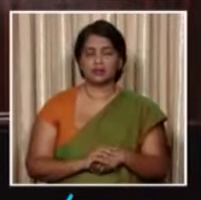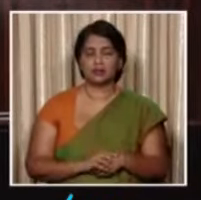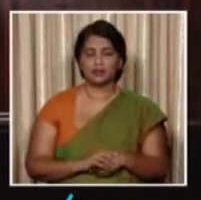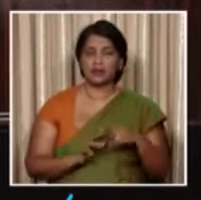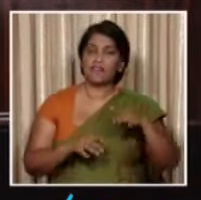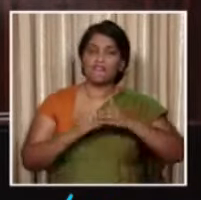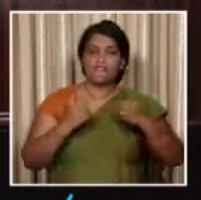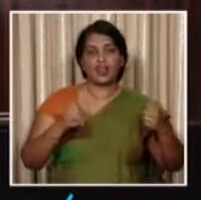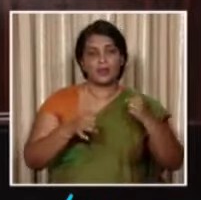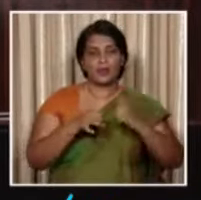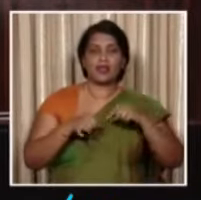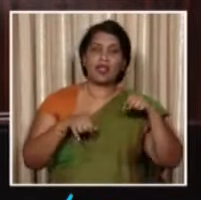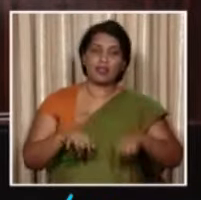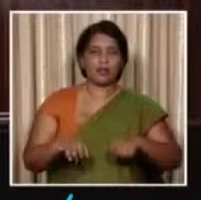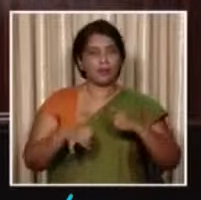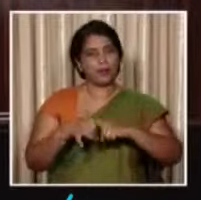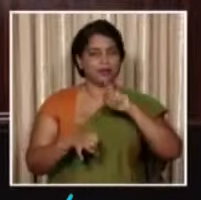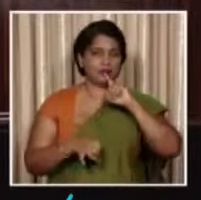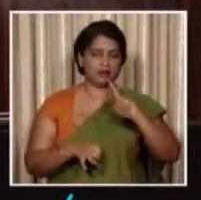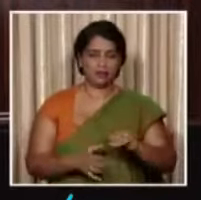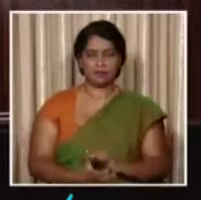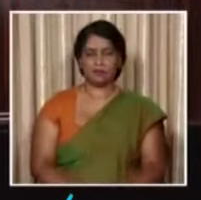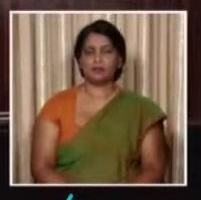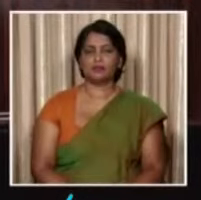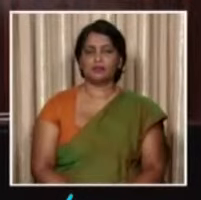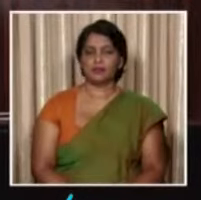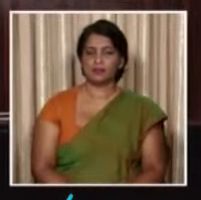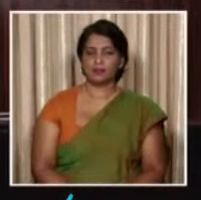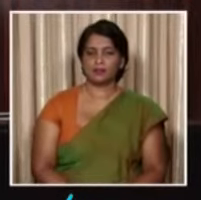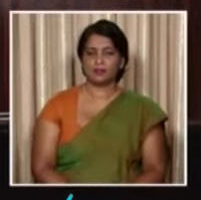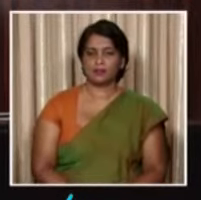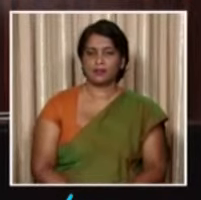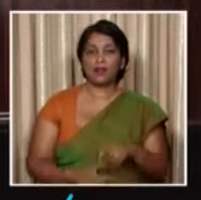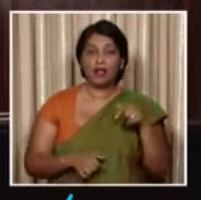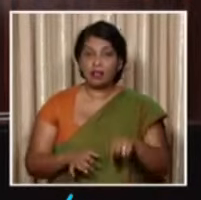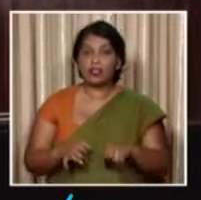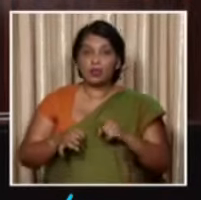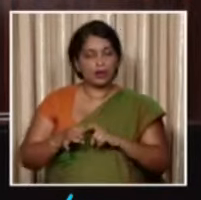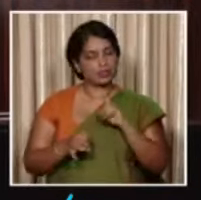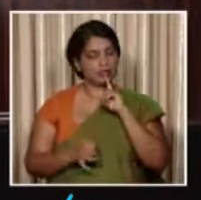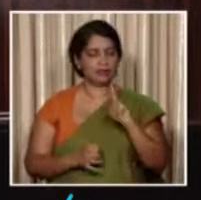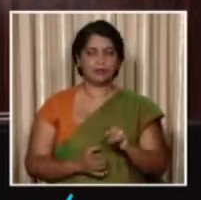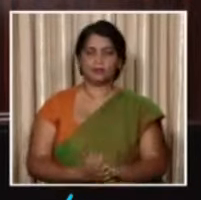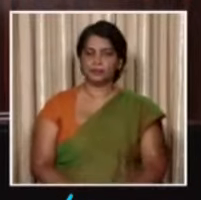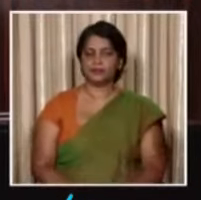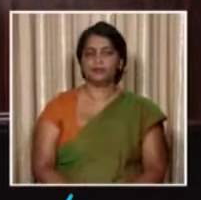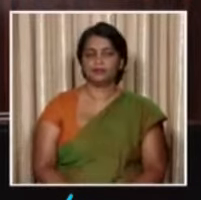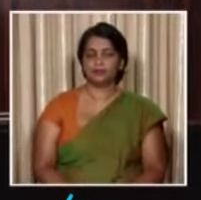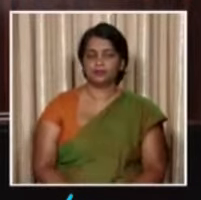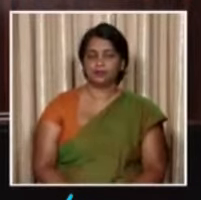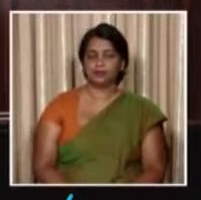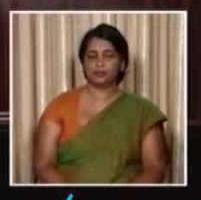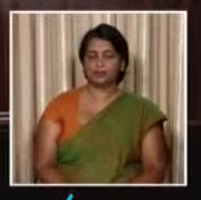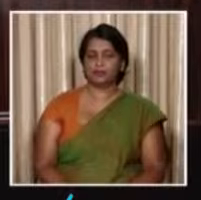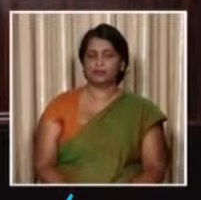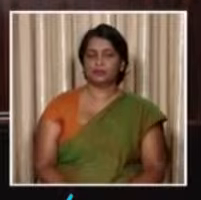කියලා කිව්වා. ඒක නිසා අද ප්‍රශ්න ඉදිරිපත් කරන්න ඔබතුමා. ඔබතුමා දැන් අද ඉදිරිපත් කරව ප්‍රශ්න ඉදිරිපත් කරන්න. මුදල් රාජමතුමා.